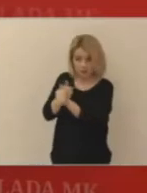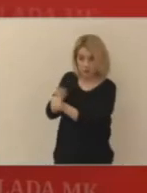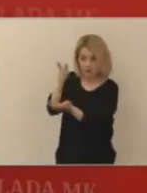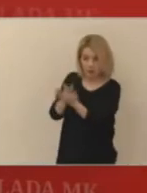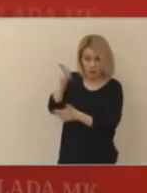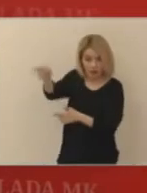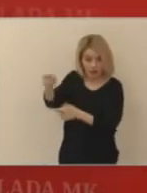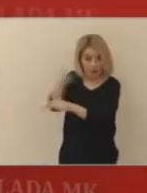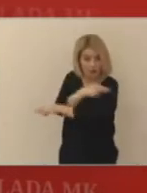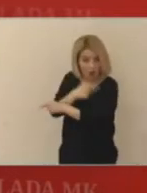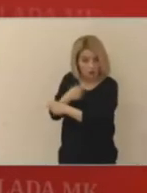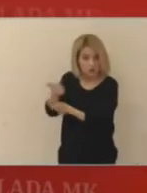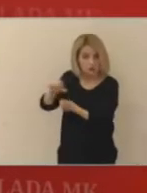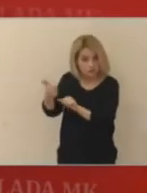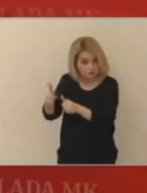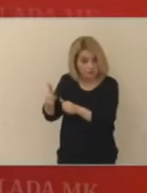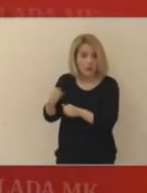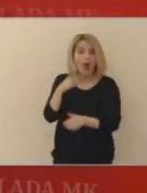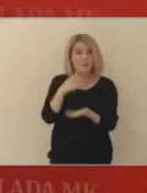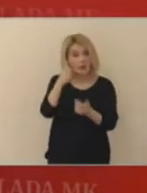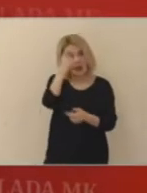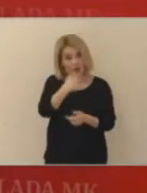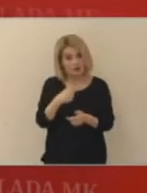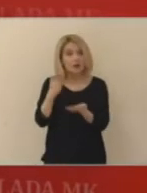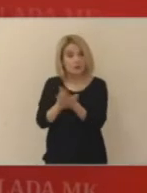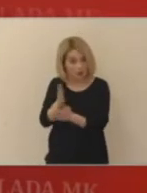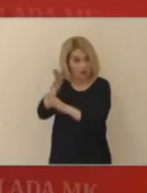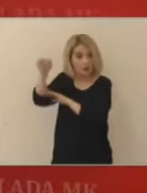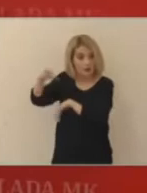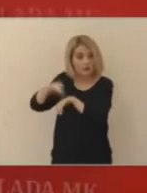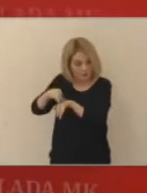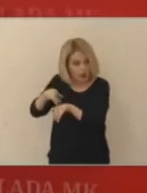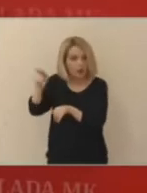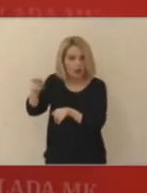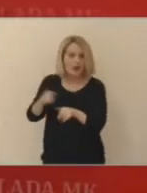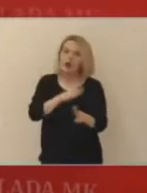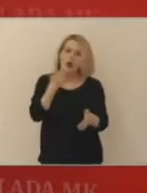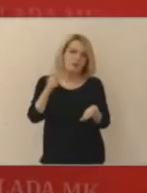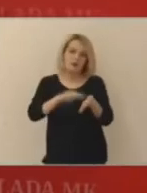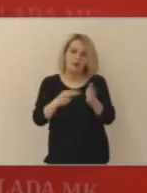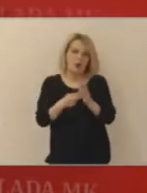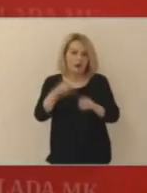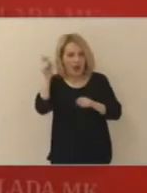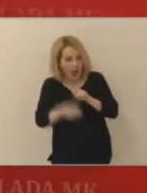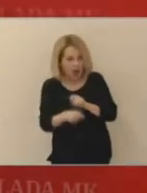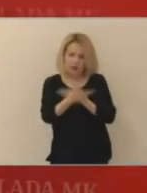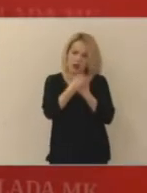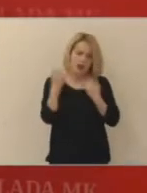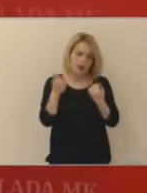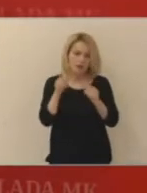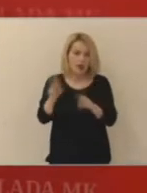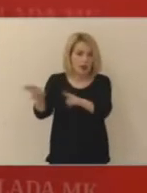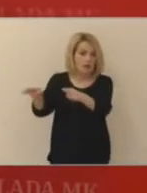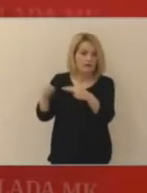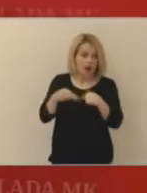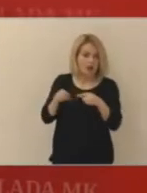адреса. Доколку се потврди дека лицето е таму и дека се наоѓа во здравствена установа, апсолутно нема да има никакви репрекусии ниту за негово